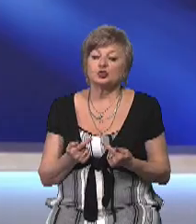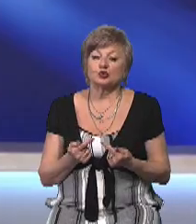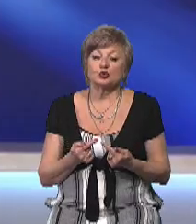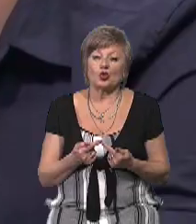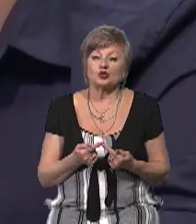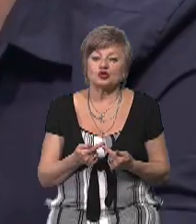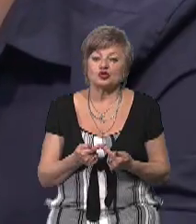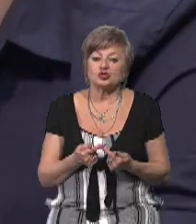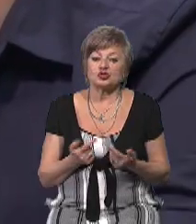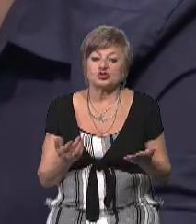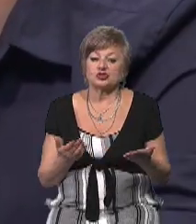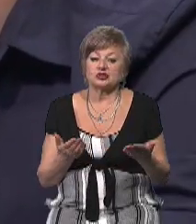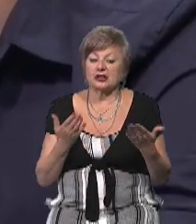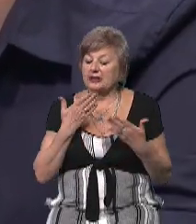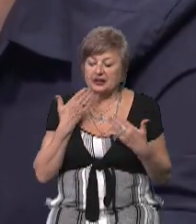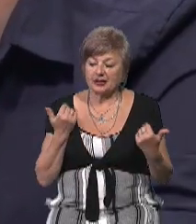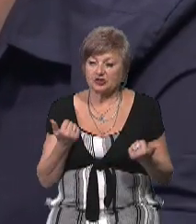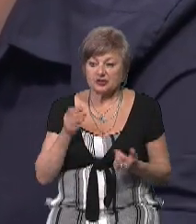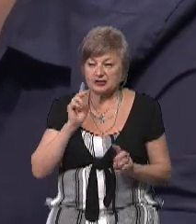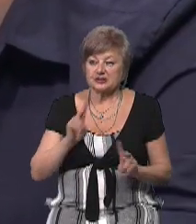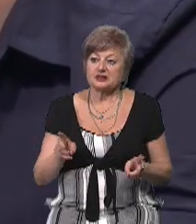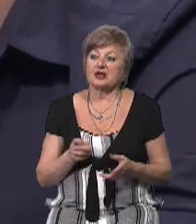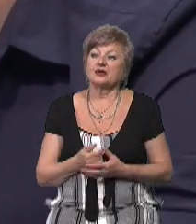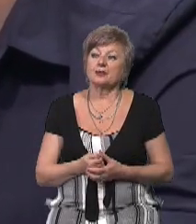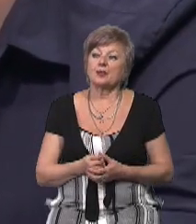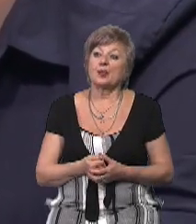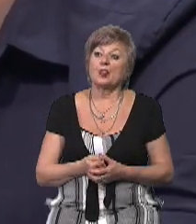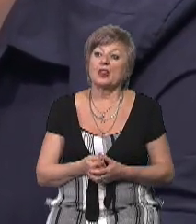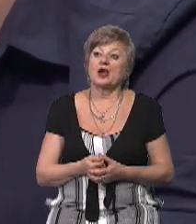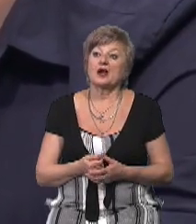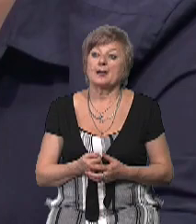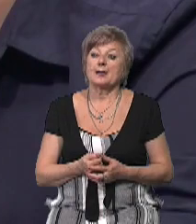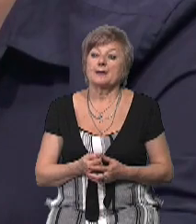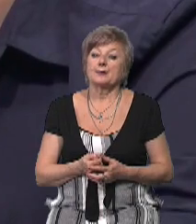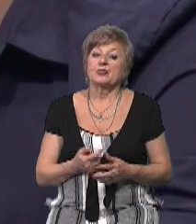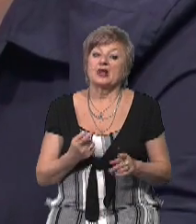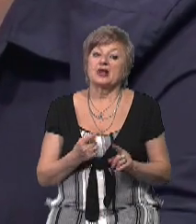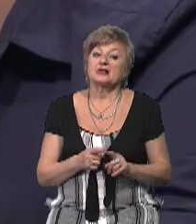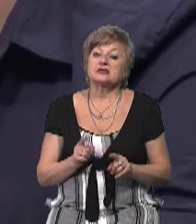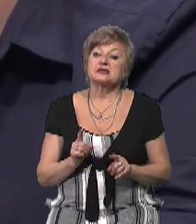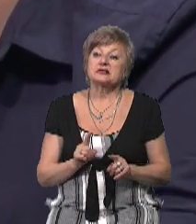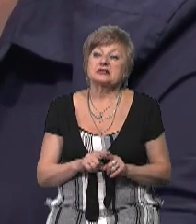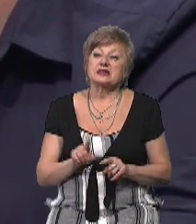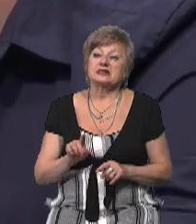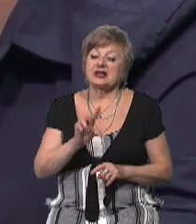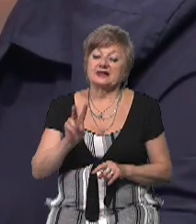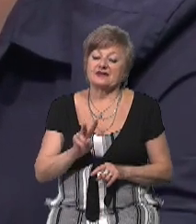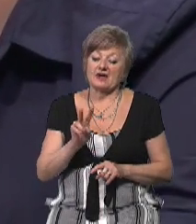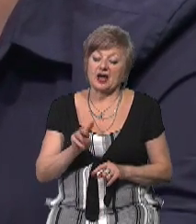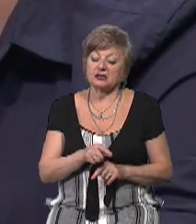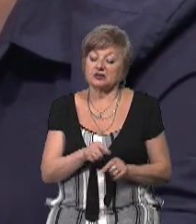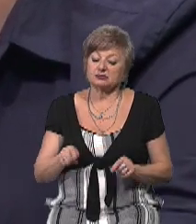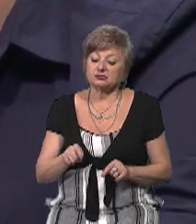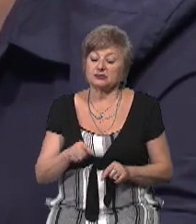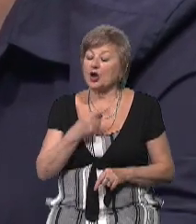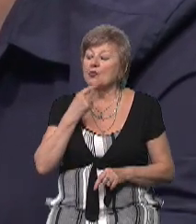журналу Дніпрогесу так, відсутній, так? Ми не можемо встановити. От, і точно немає. І тут, але оці дві години навіть багато чого